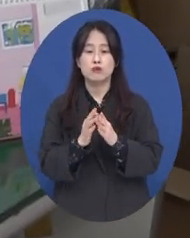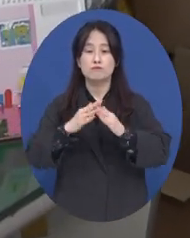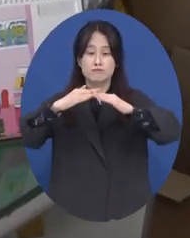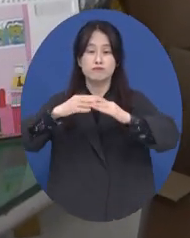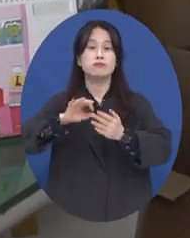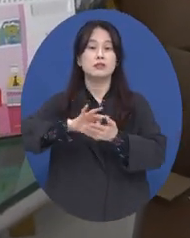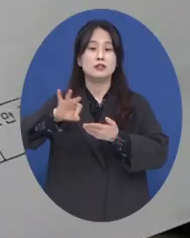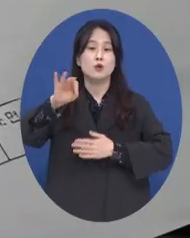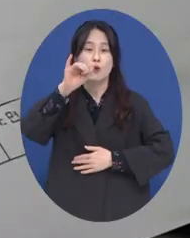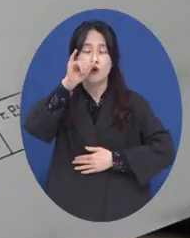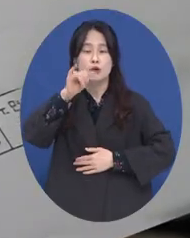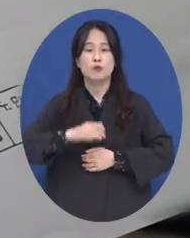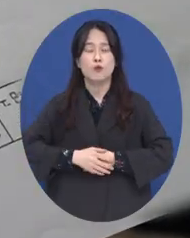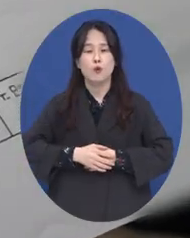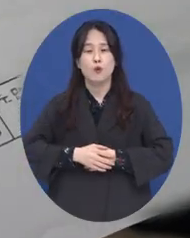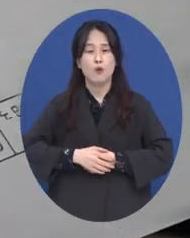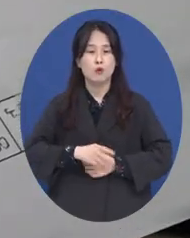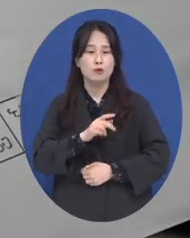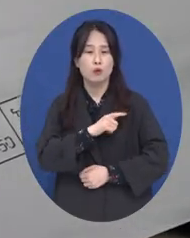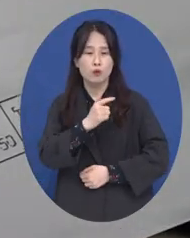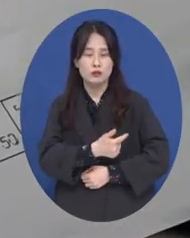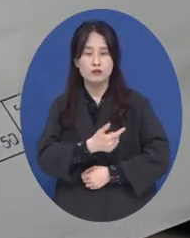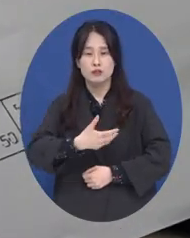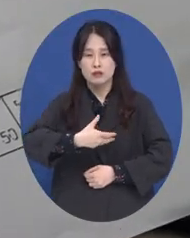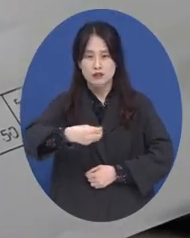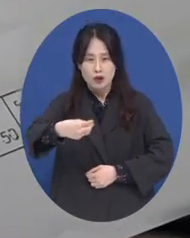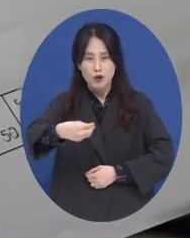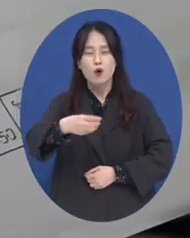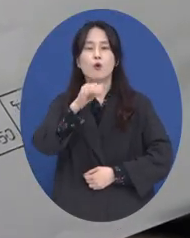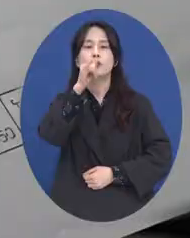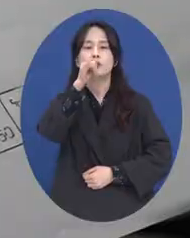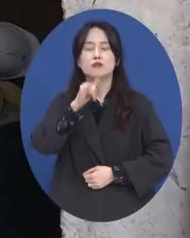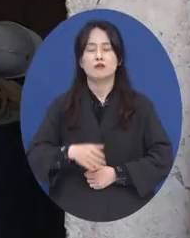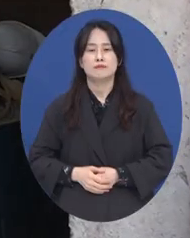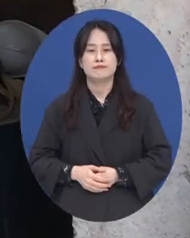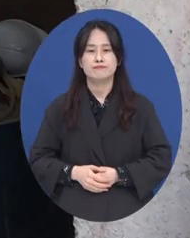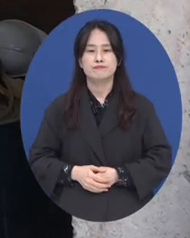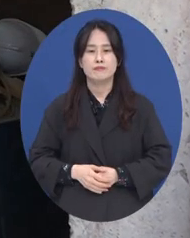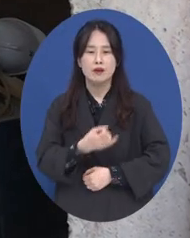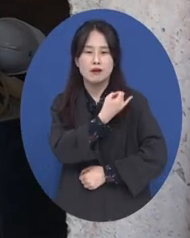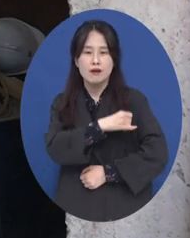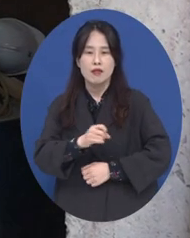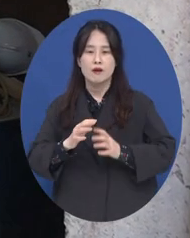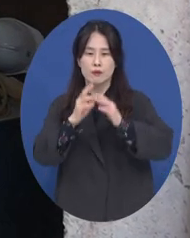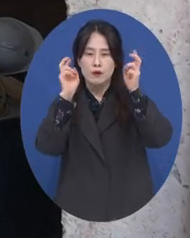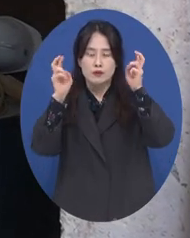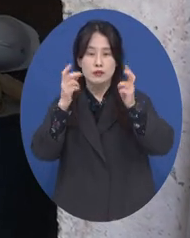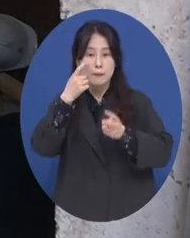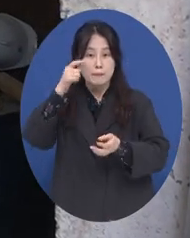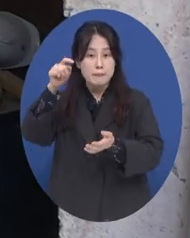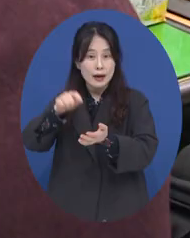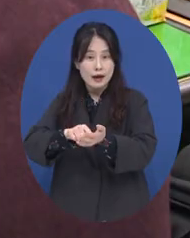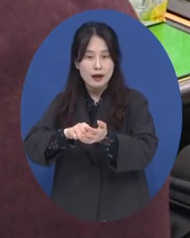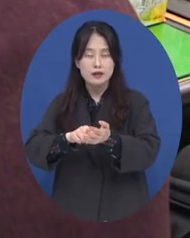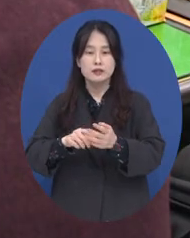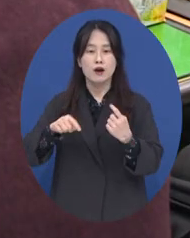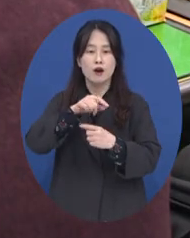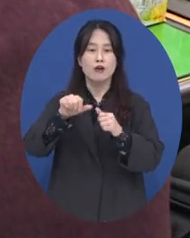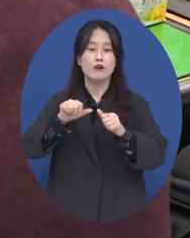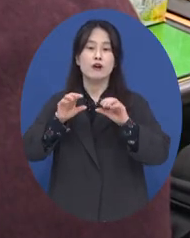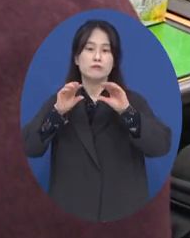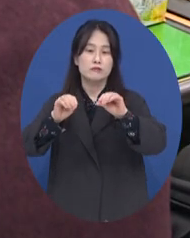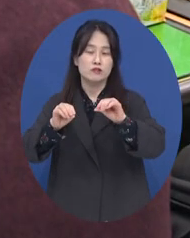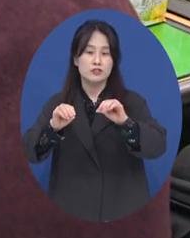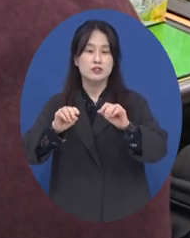증축해 사용 하거나 자격증을 대여 하는 등의 정황이 드러났습니다 부적격 건설사로 판명 날 경우 영업정지